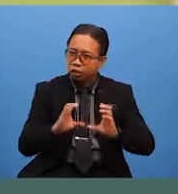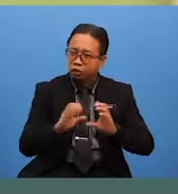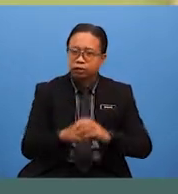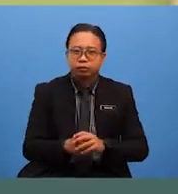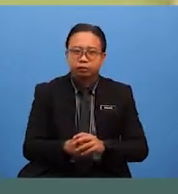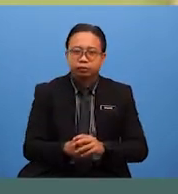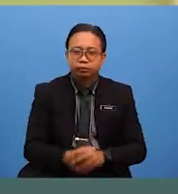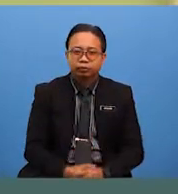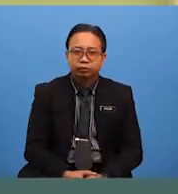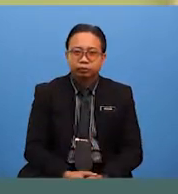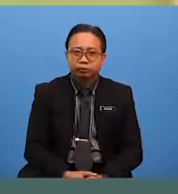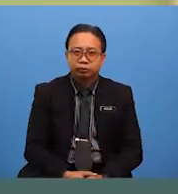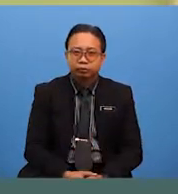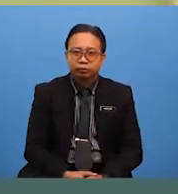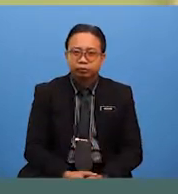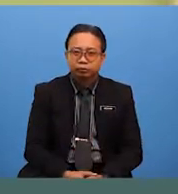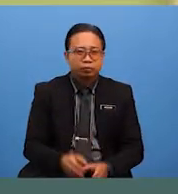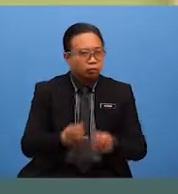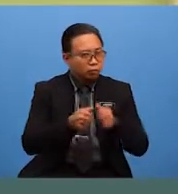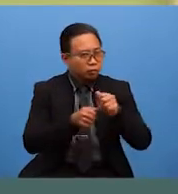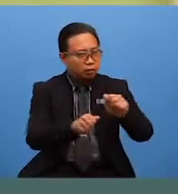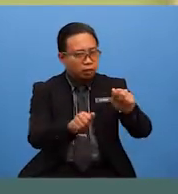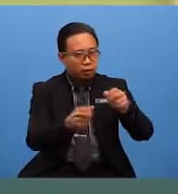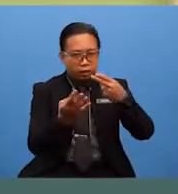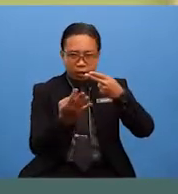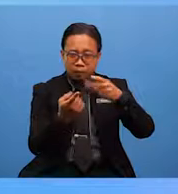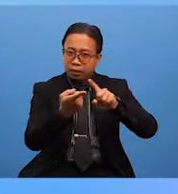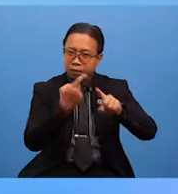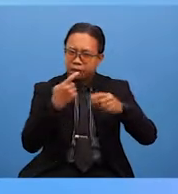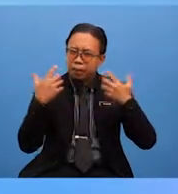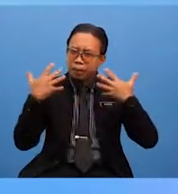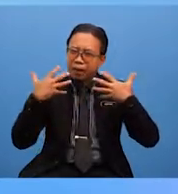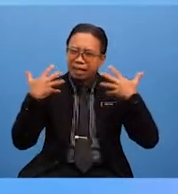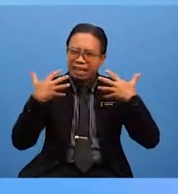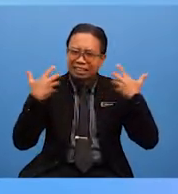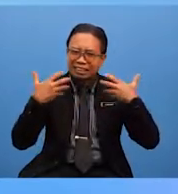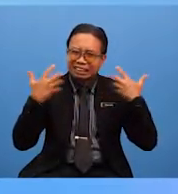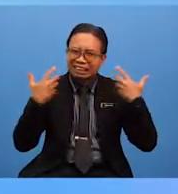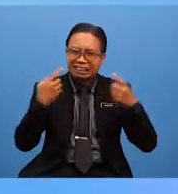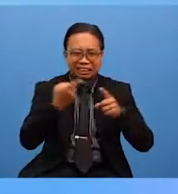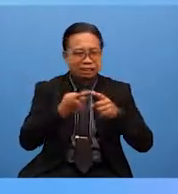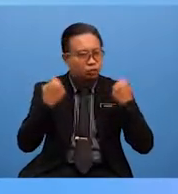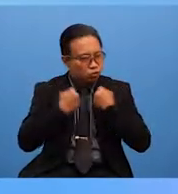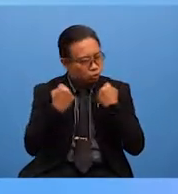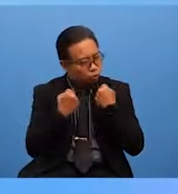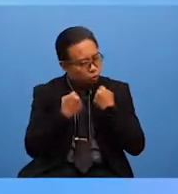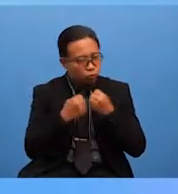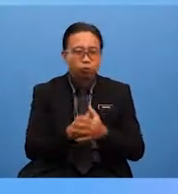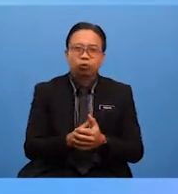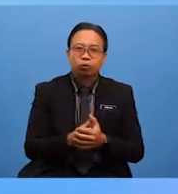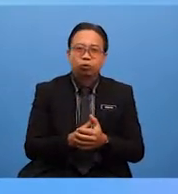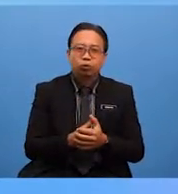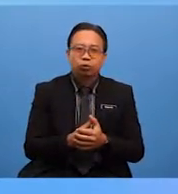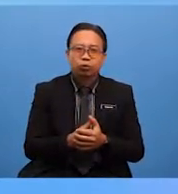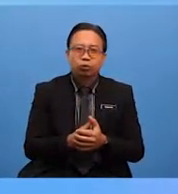mengalir pengaliran Haber dari kawasan panas Ke kawasan sejuk melalui BNI